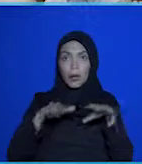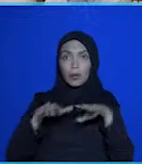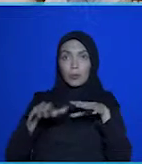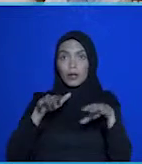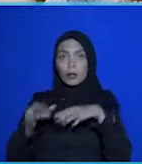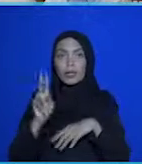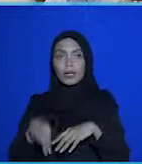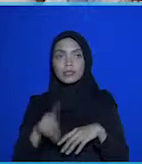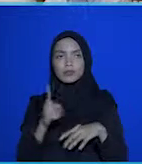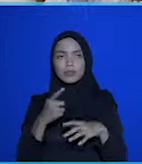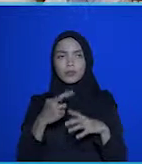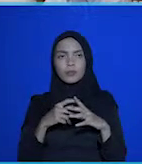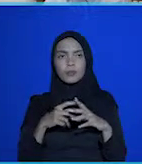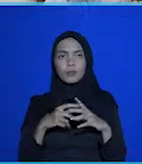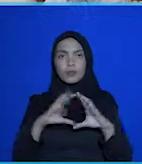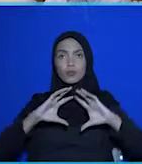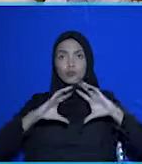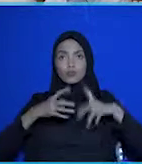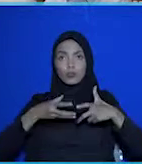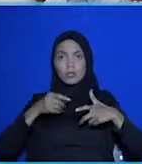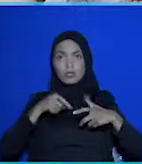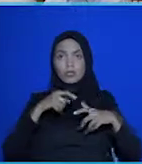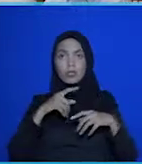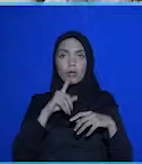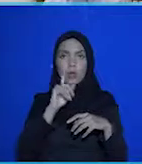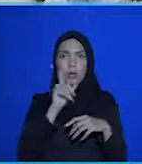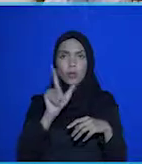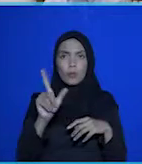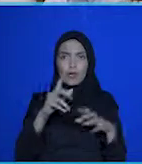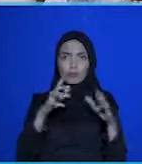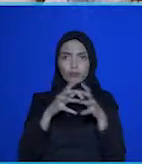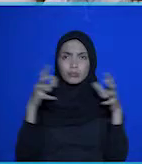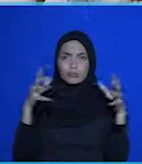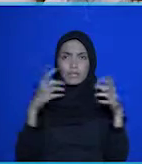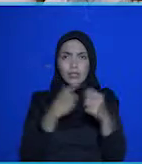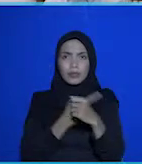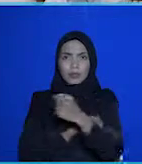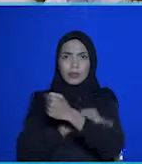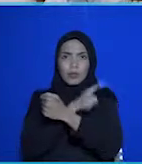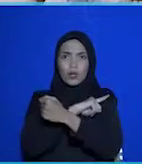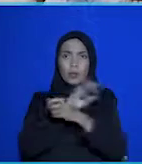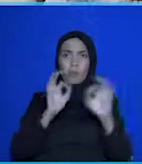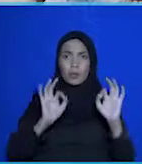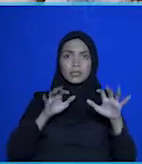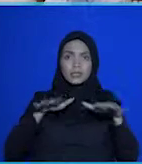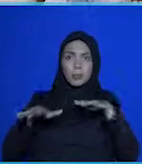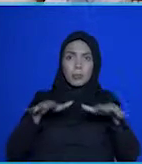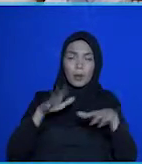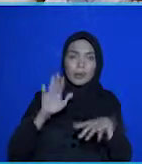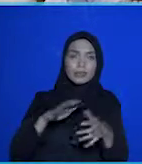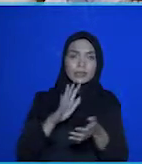gempa-gempa susulan. Karena apa? Energi yang tersimpan ini kan relatif besar, sehingga saat